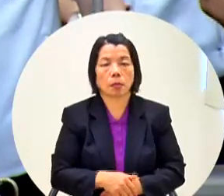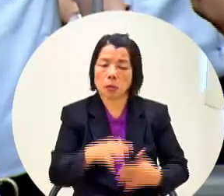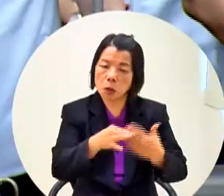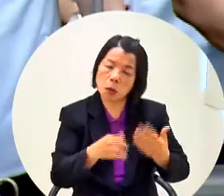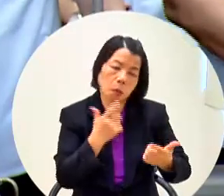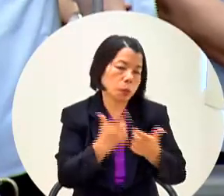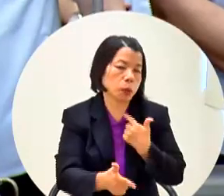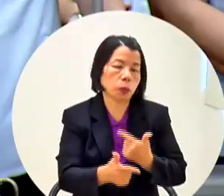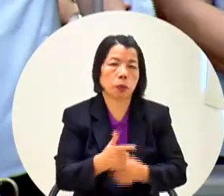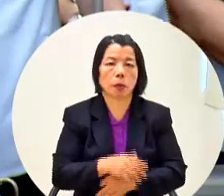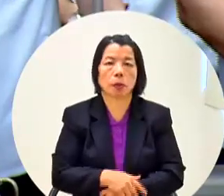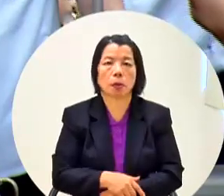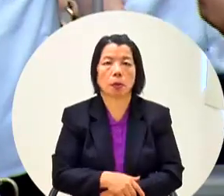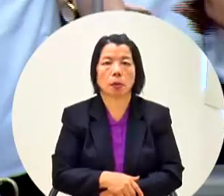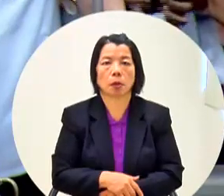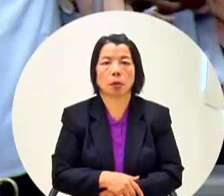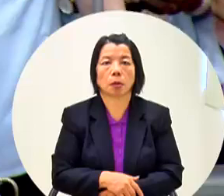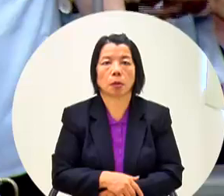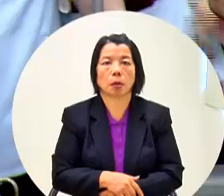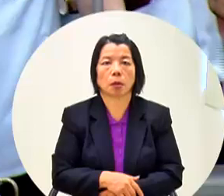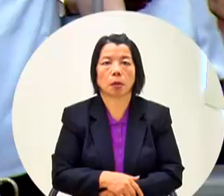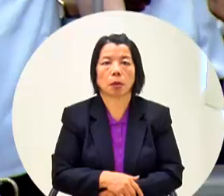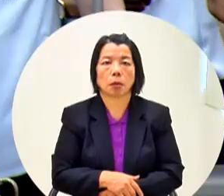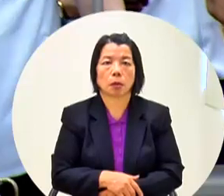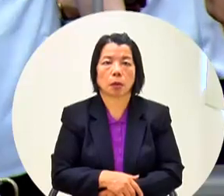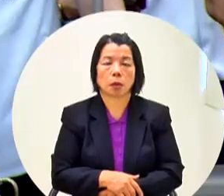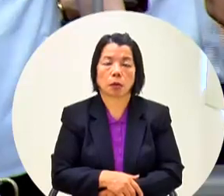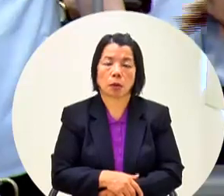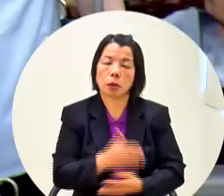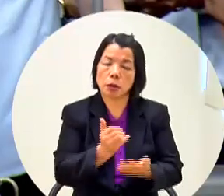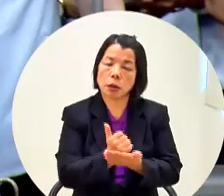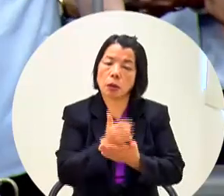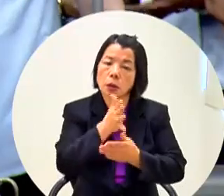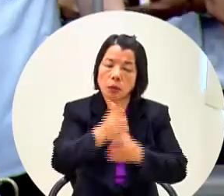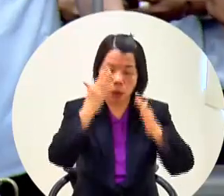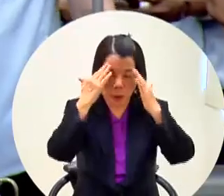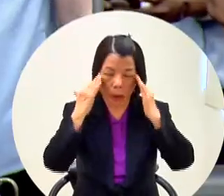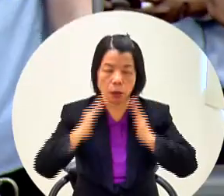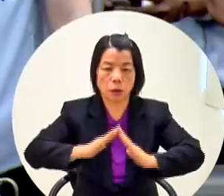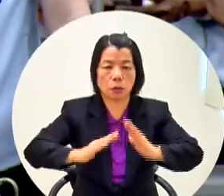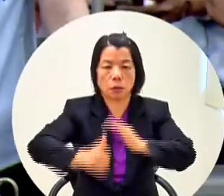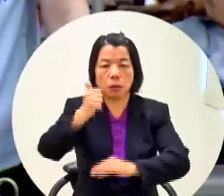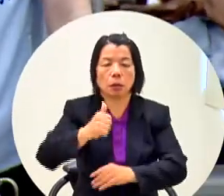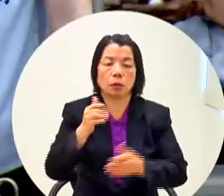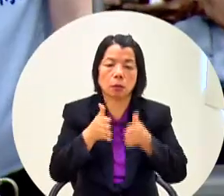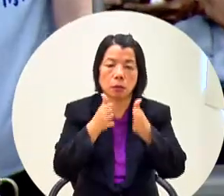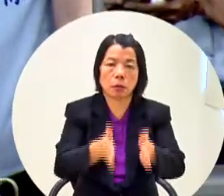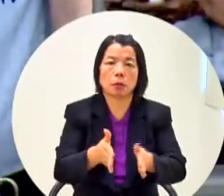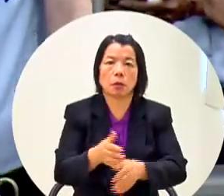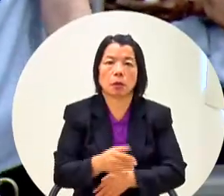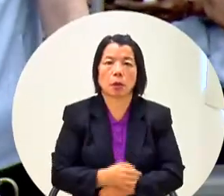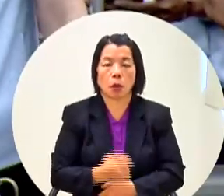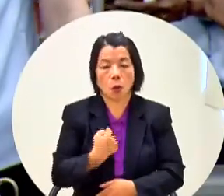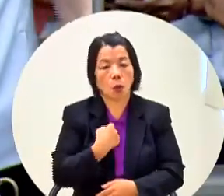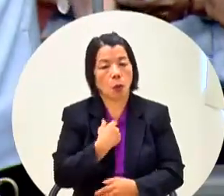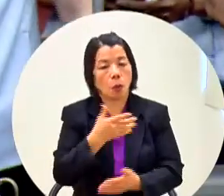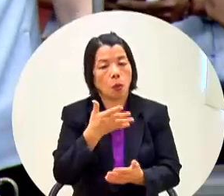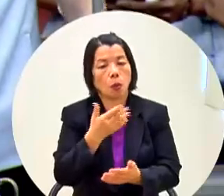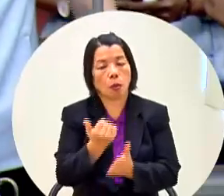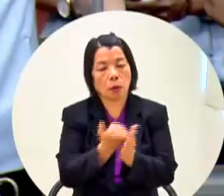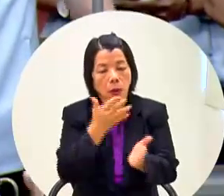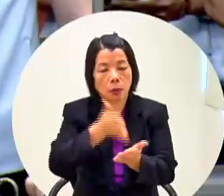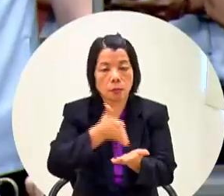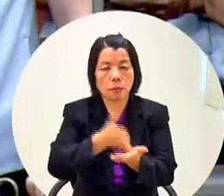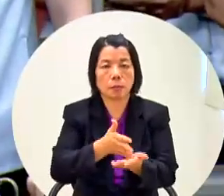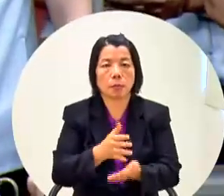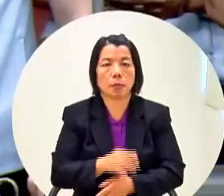有办法所以在这里我们要请教我们韩市长，针对我刚刚本席所说的，